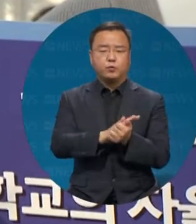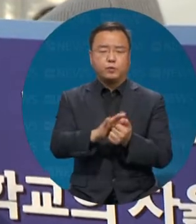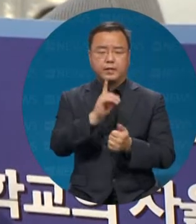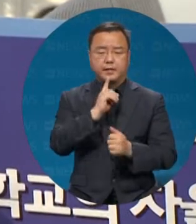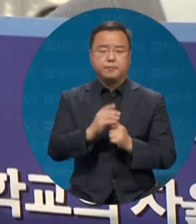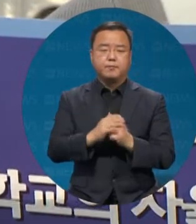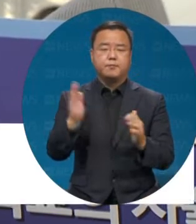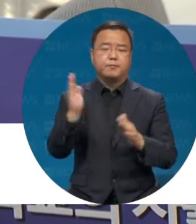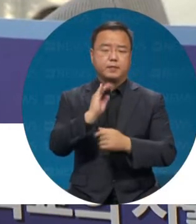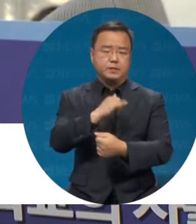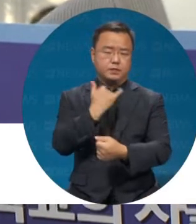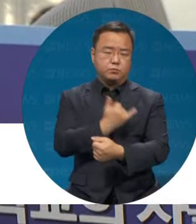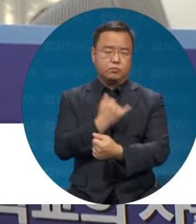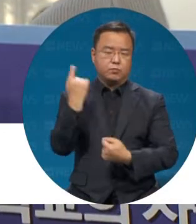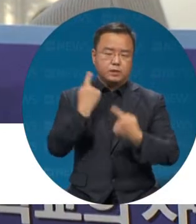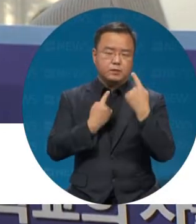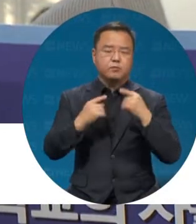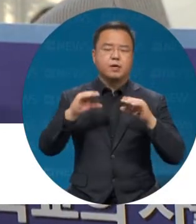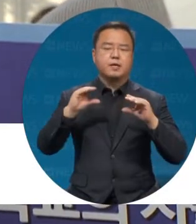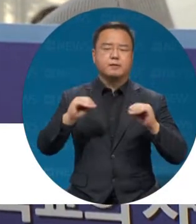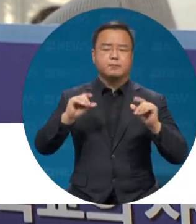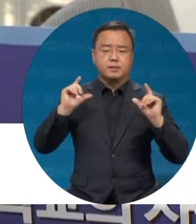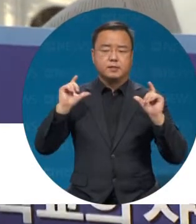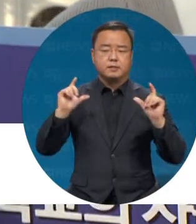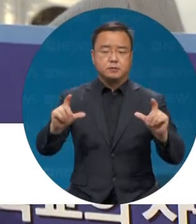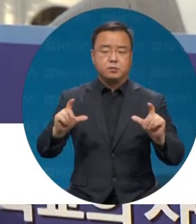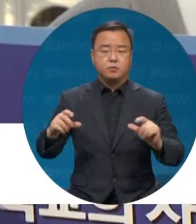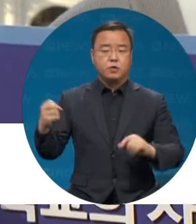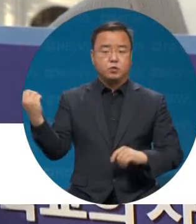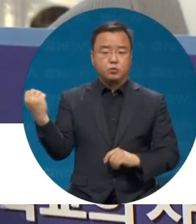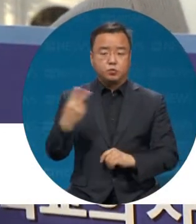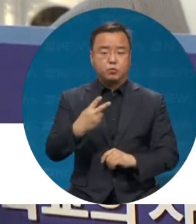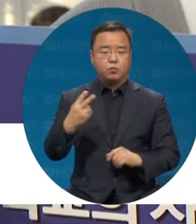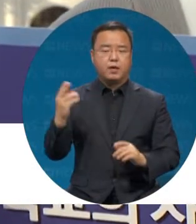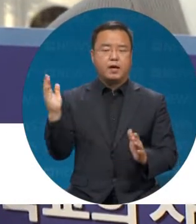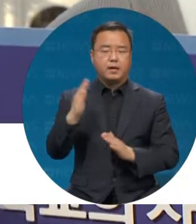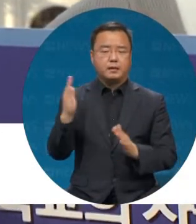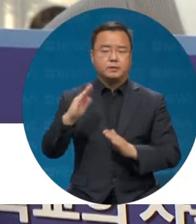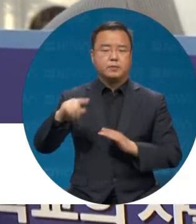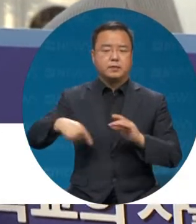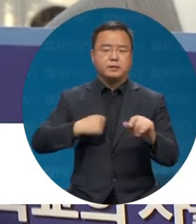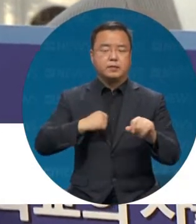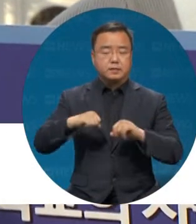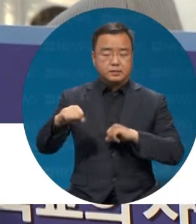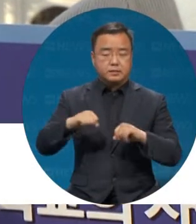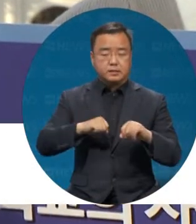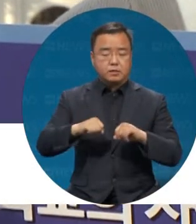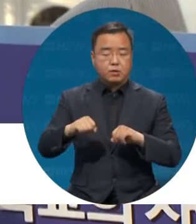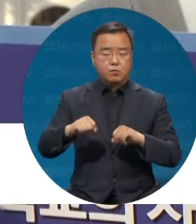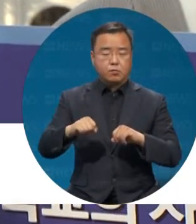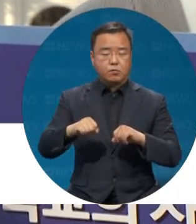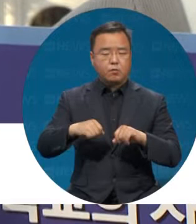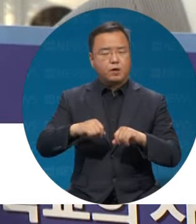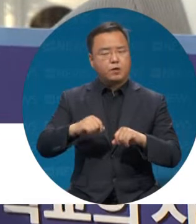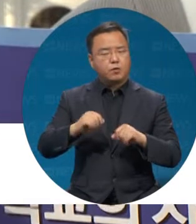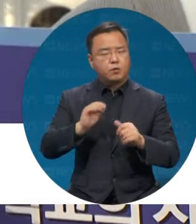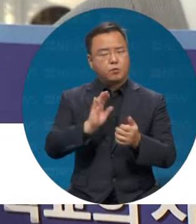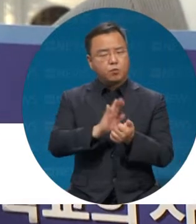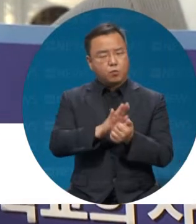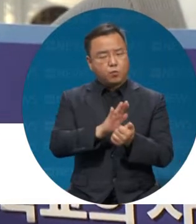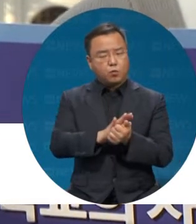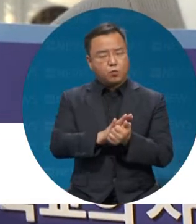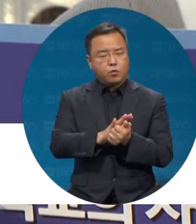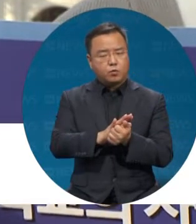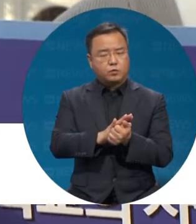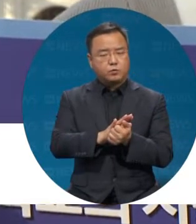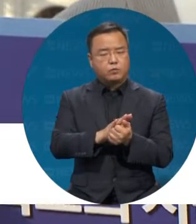학생인권 침해를 금지한다는 선언, 그리고 학생 자치활동의 보장과 학생 자치활동에 대한 지원,